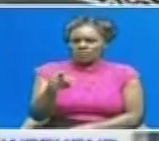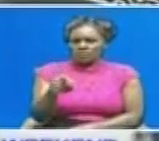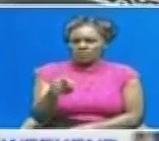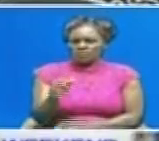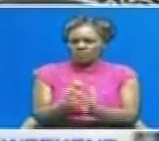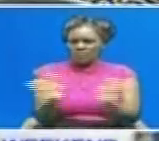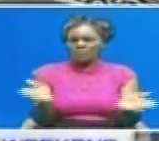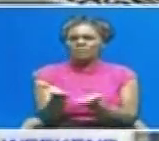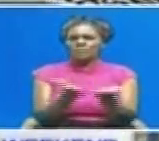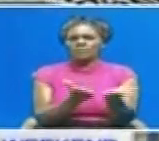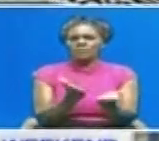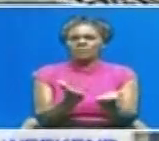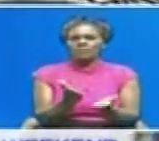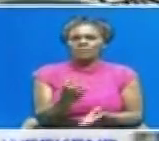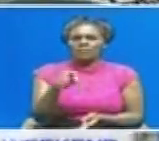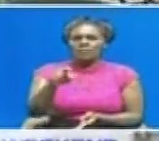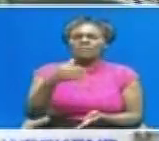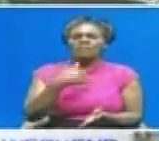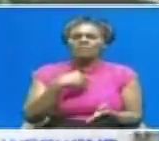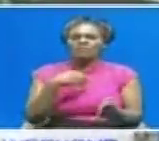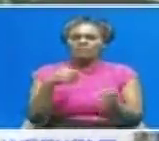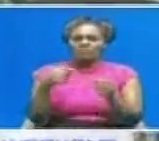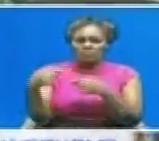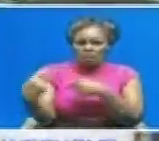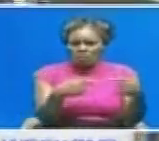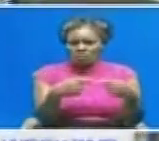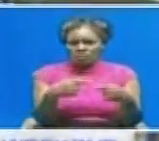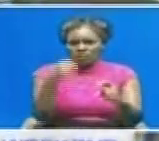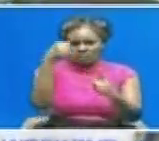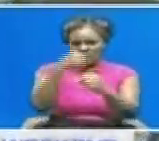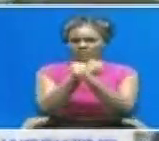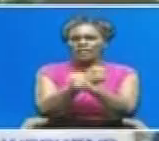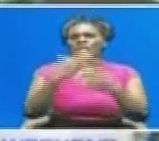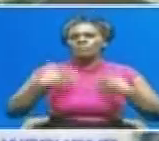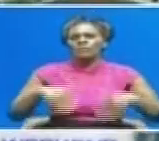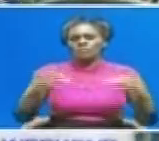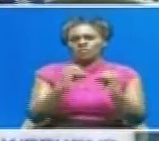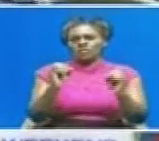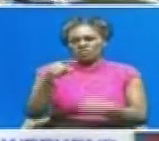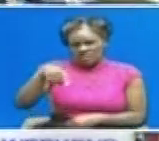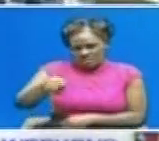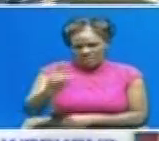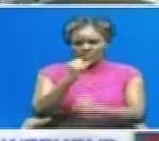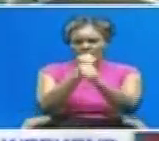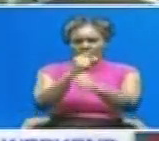wananchi. Hawako kuwa napigania wananchi. Walikuwa napigania tumbo yao peke yake.